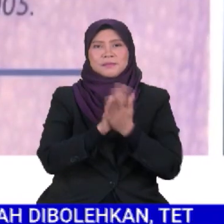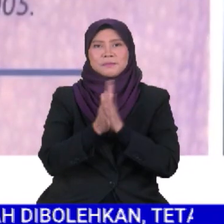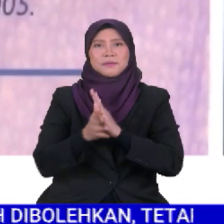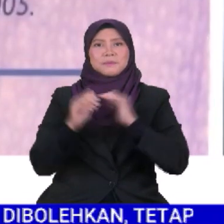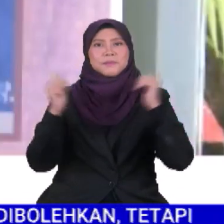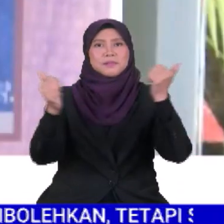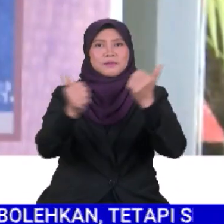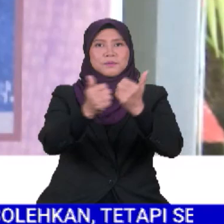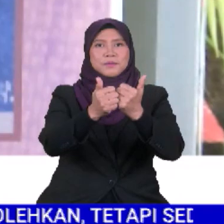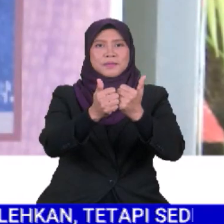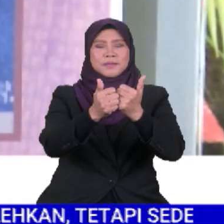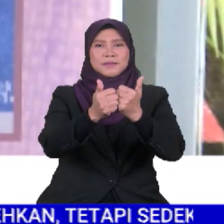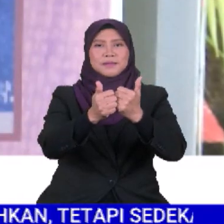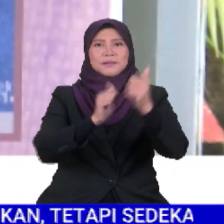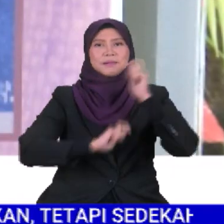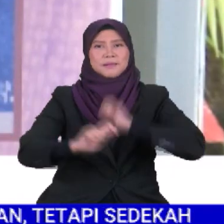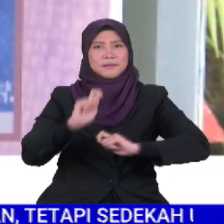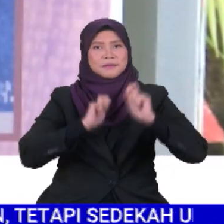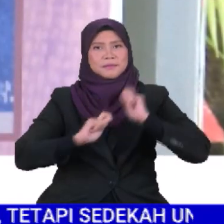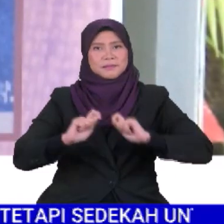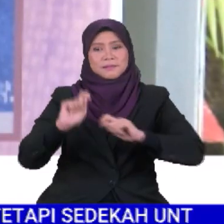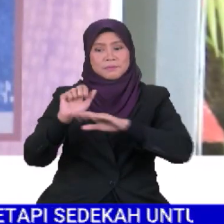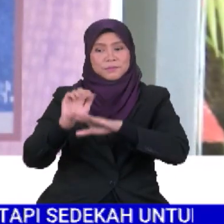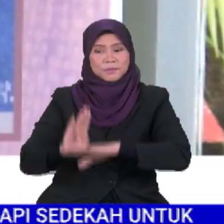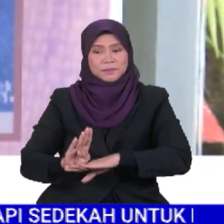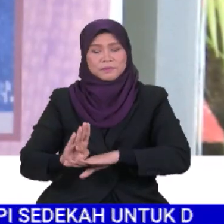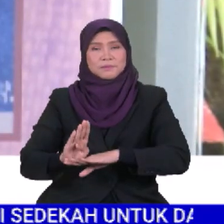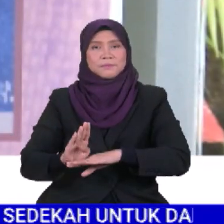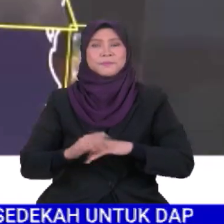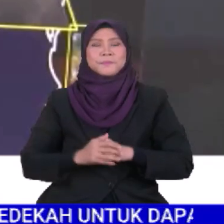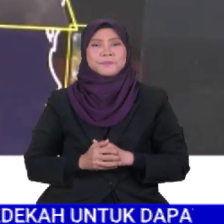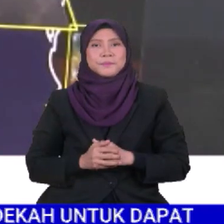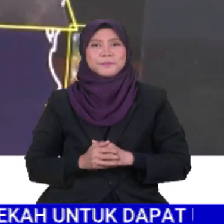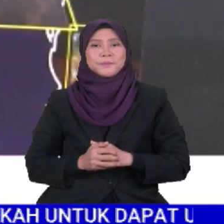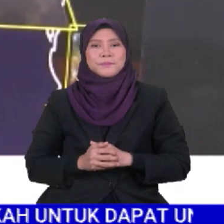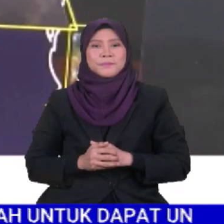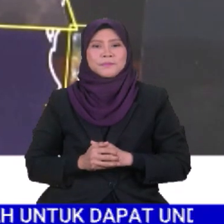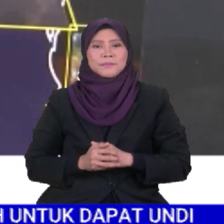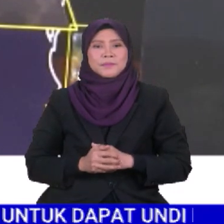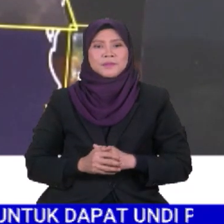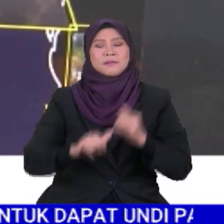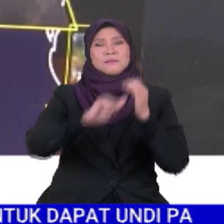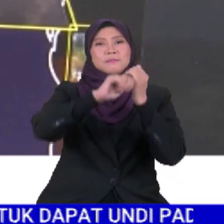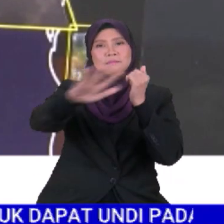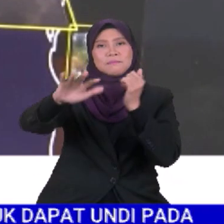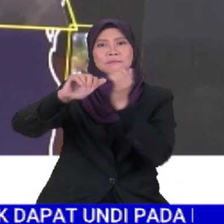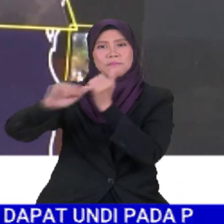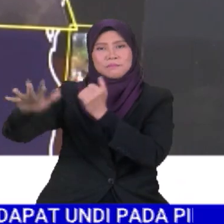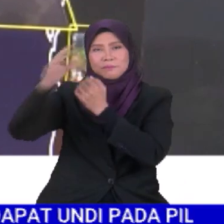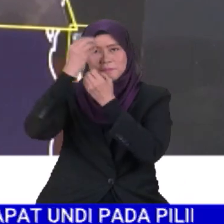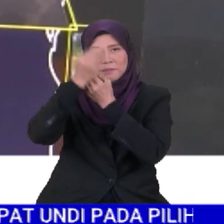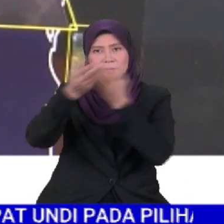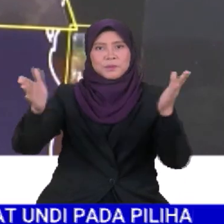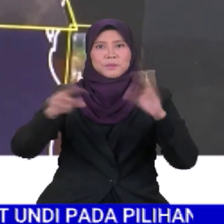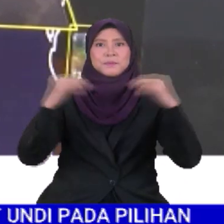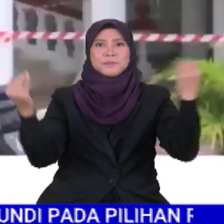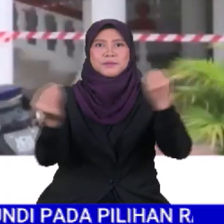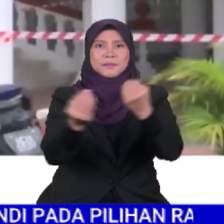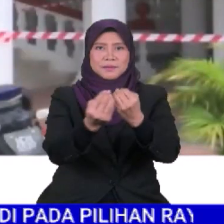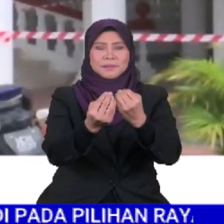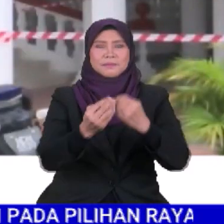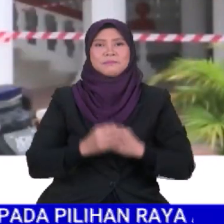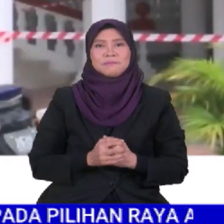persatuan teater dan budaya. Okay, jadi kita nak mewar-warkan kepada masyarakat. Bukan sahaja